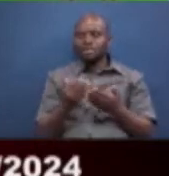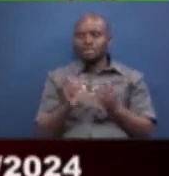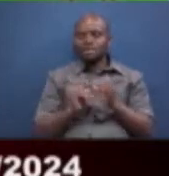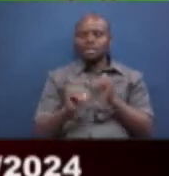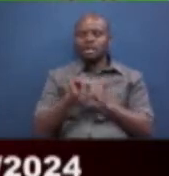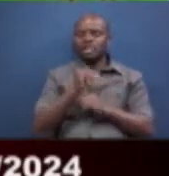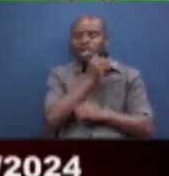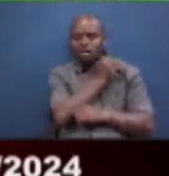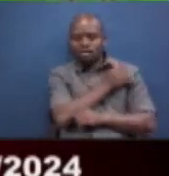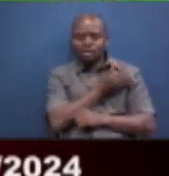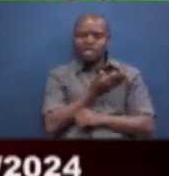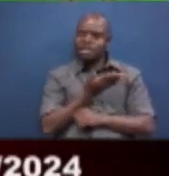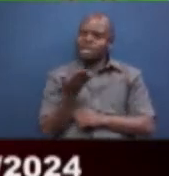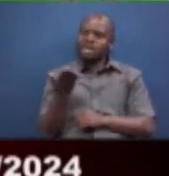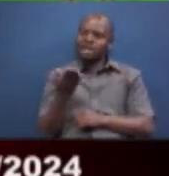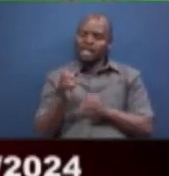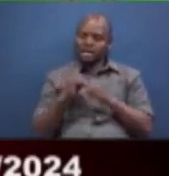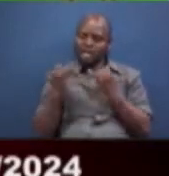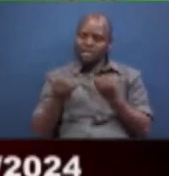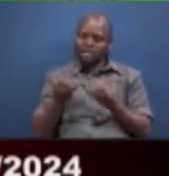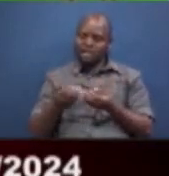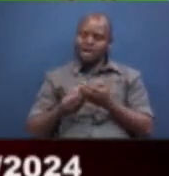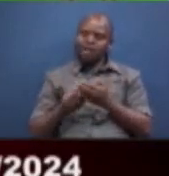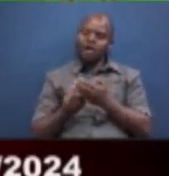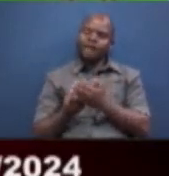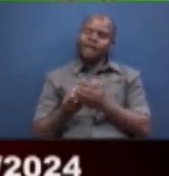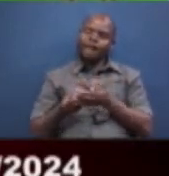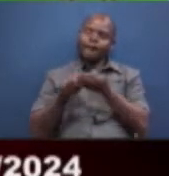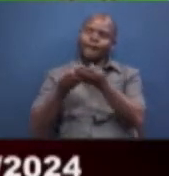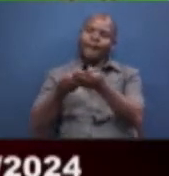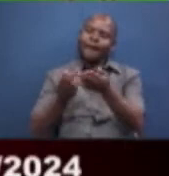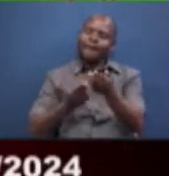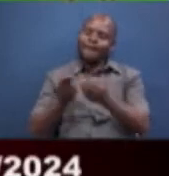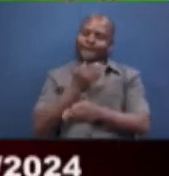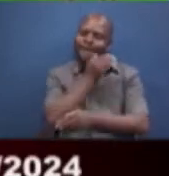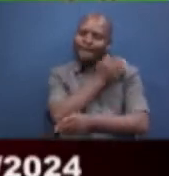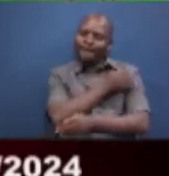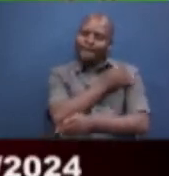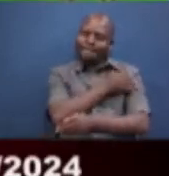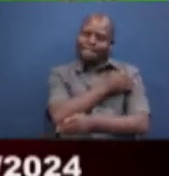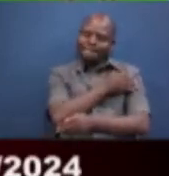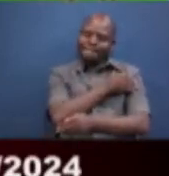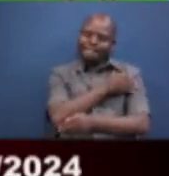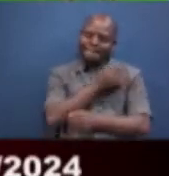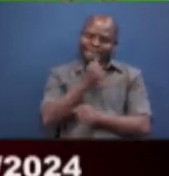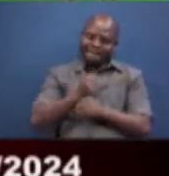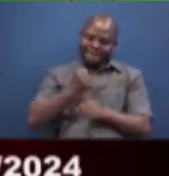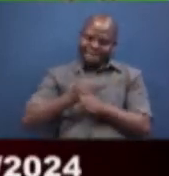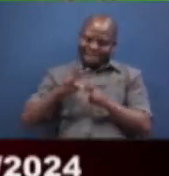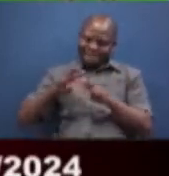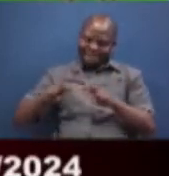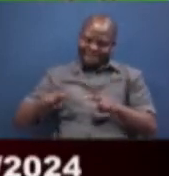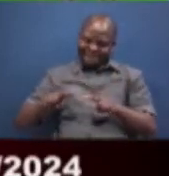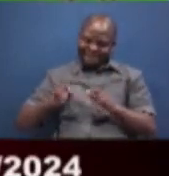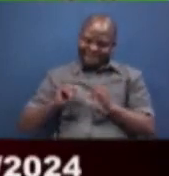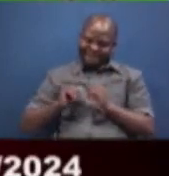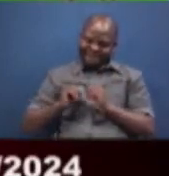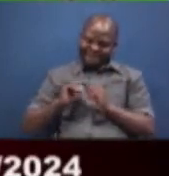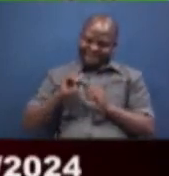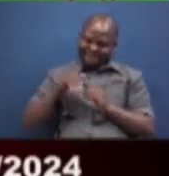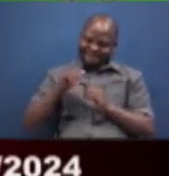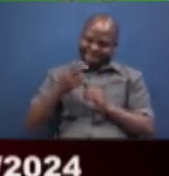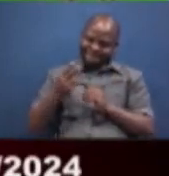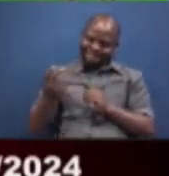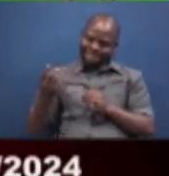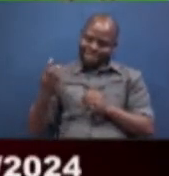zaidi ya huduma zingine ambazo taasisi hizi zitatoa, itakuwepo pia huduma ya kufanya udahili kwa shahada ya kwanza kwa mwaka